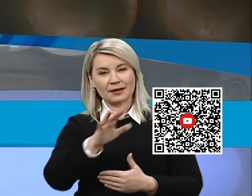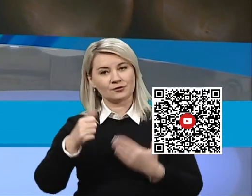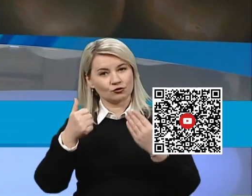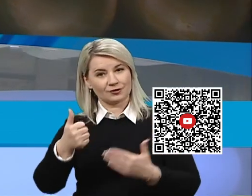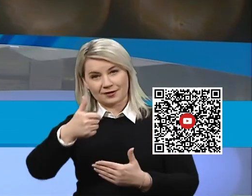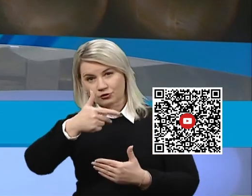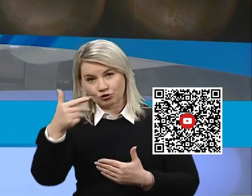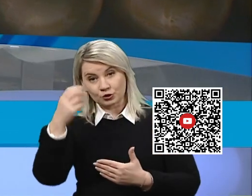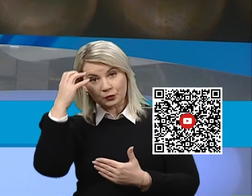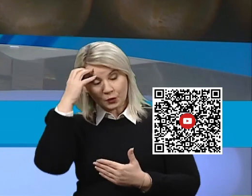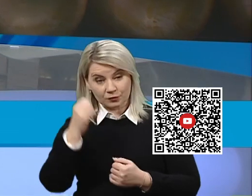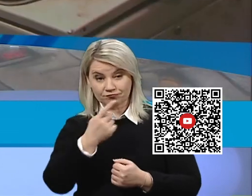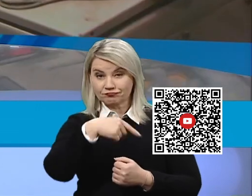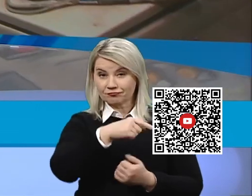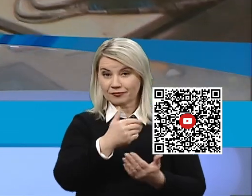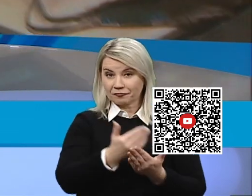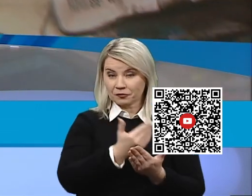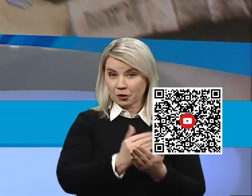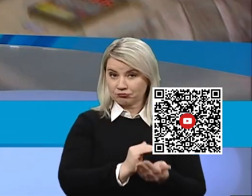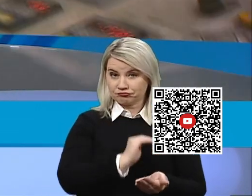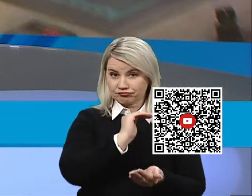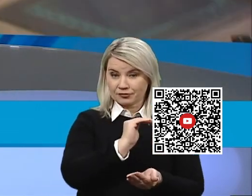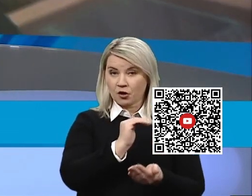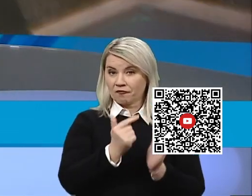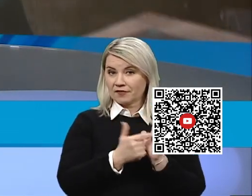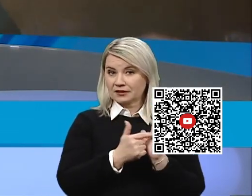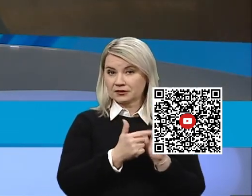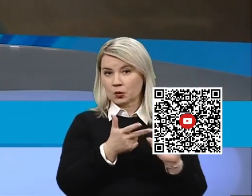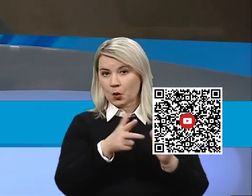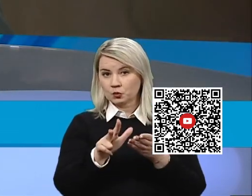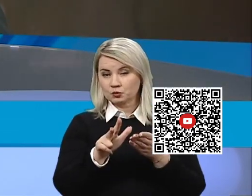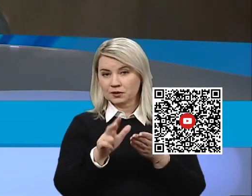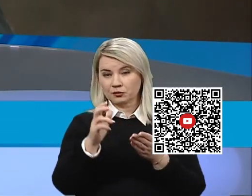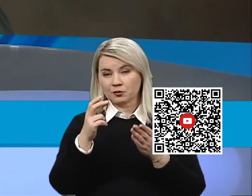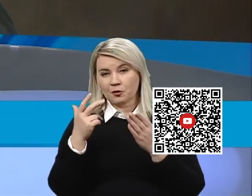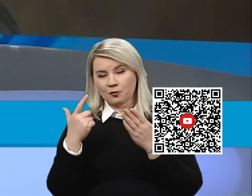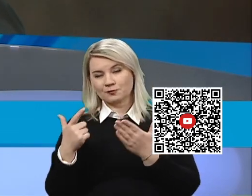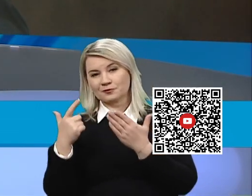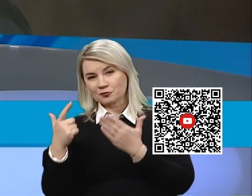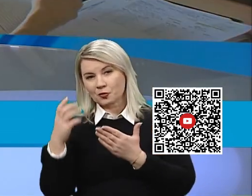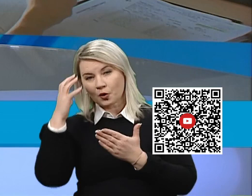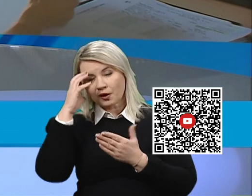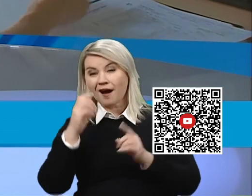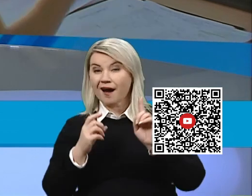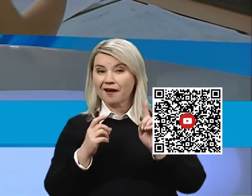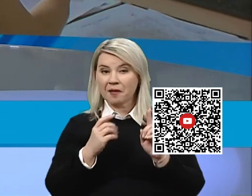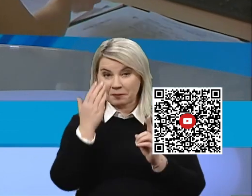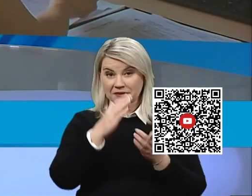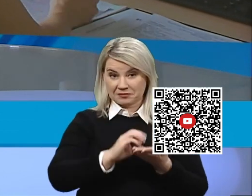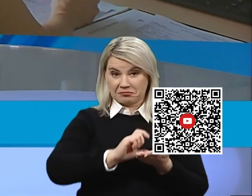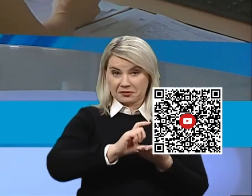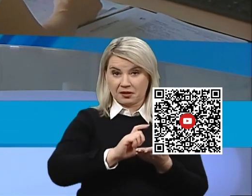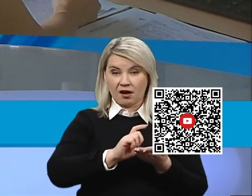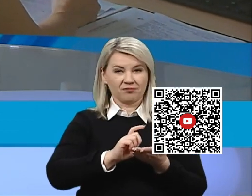Lidé si ve výplatách polepšili v průměru o 2877 korun. Reálně ale mzda kvůli inflaci